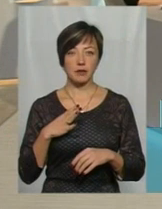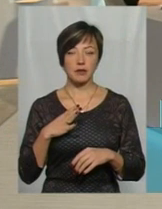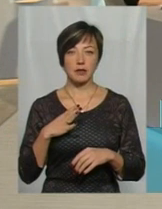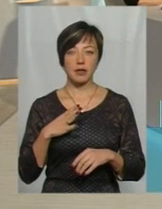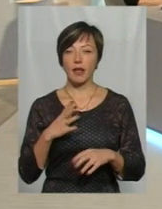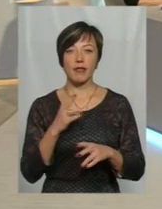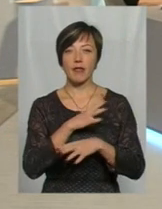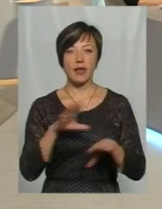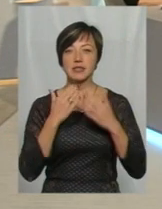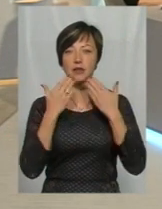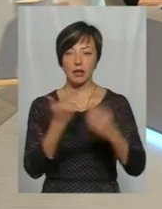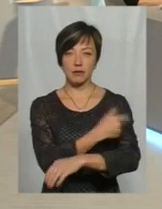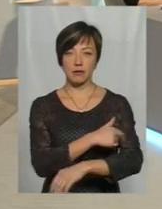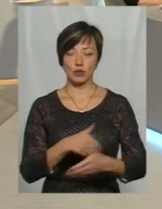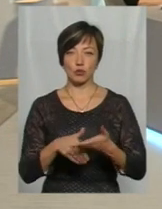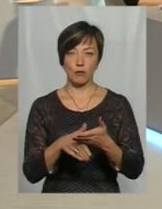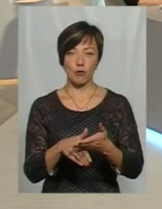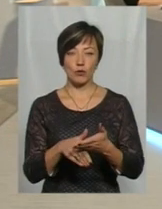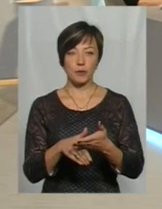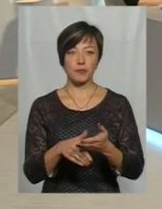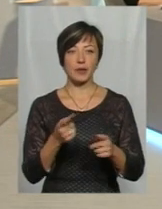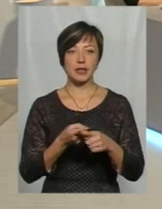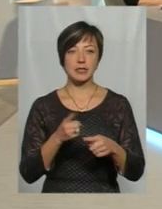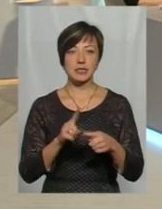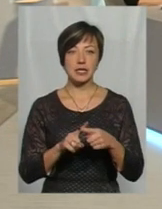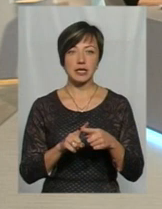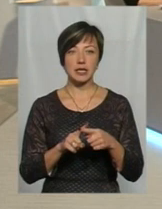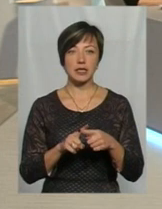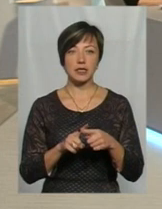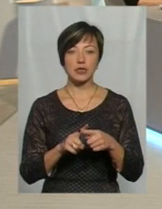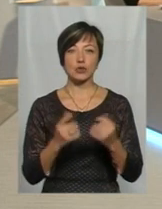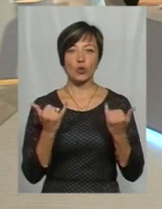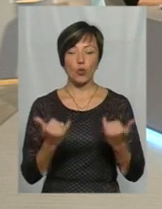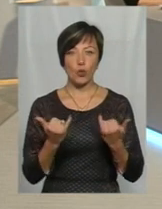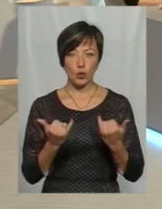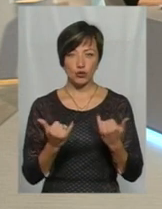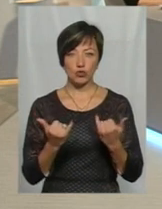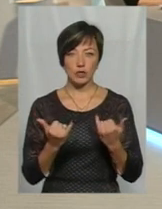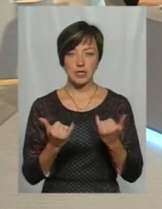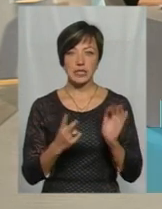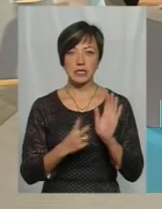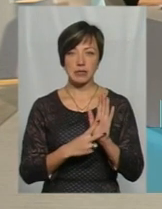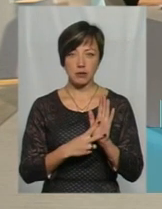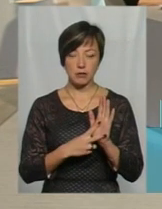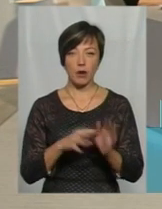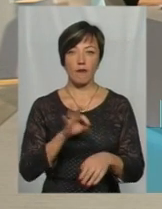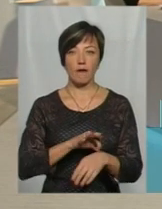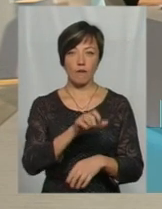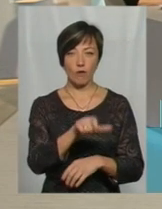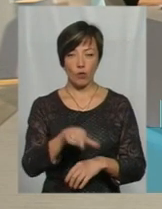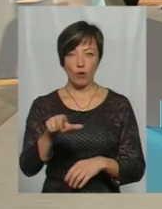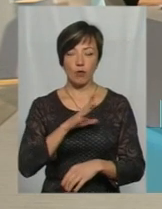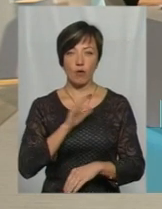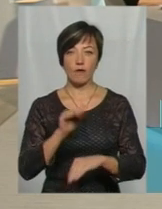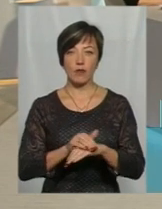не звертались за медичною допомогою. Тобто оцих сьогоднішніх 7 хворих